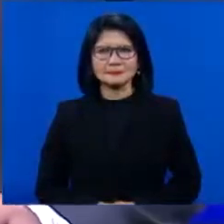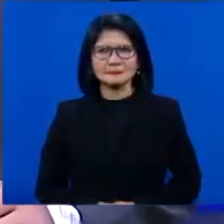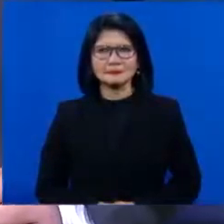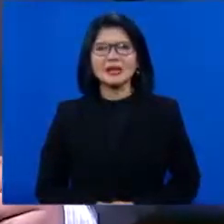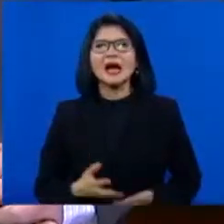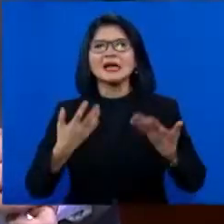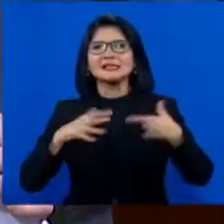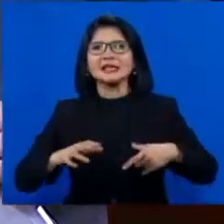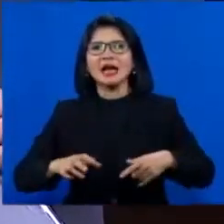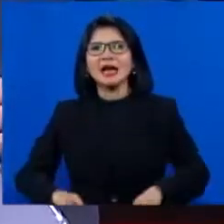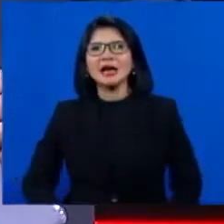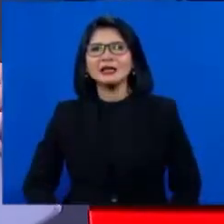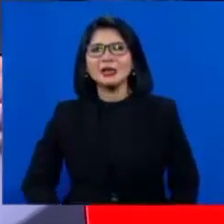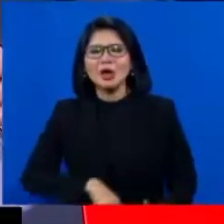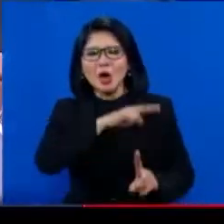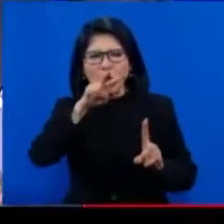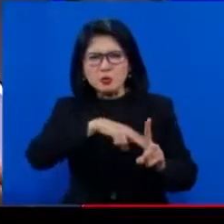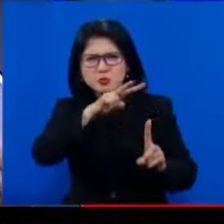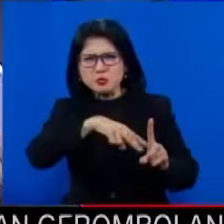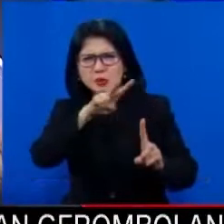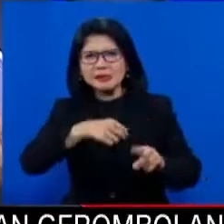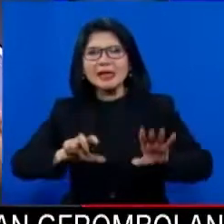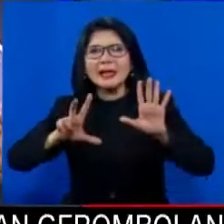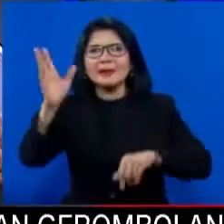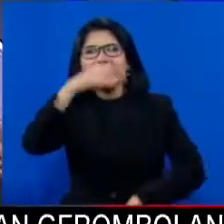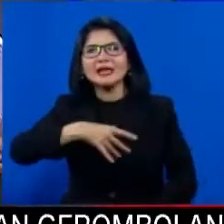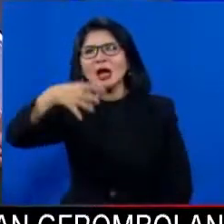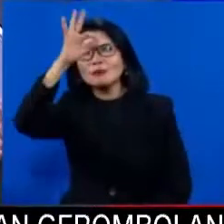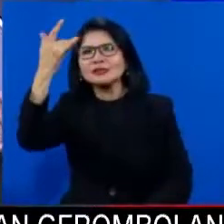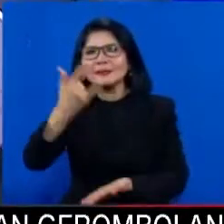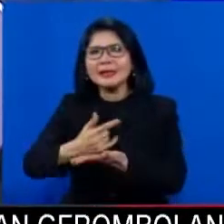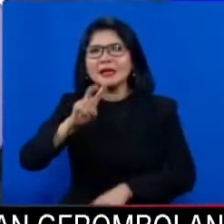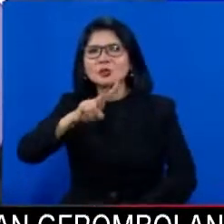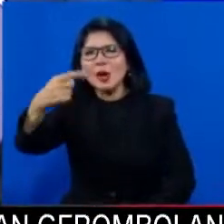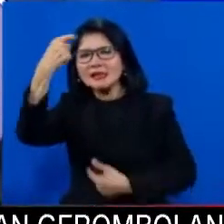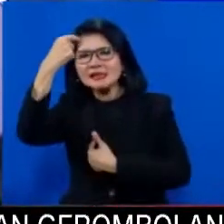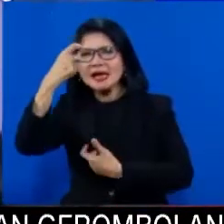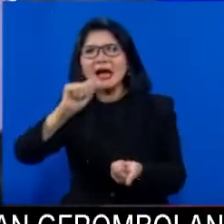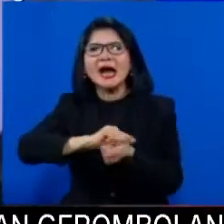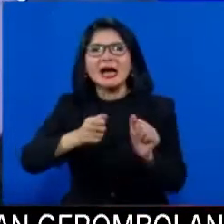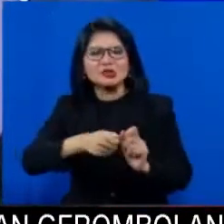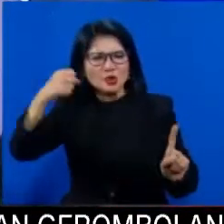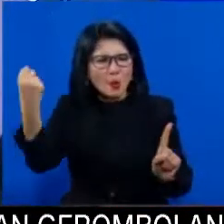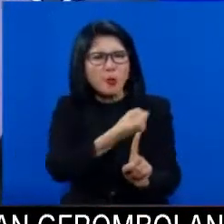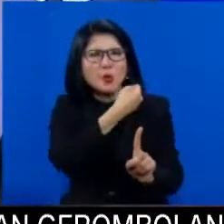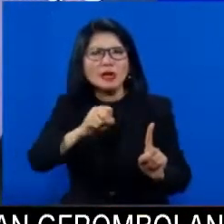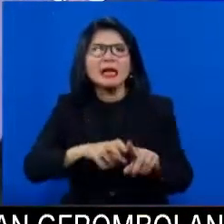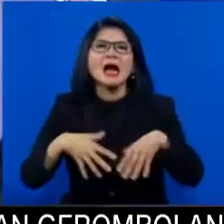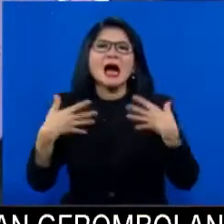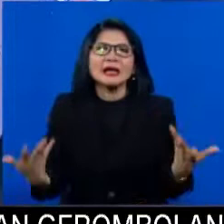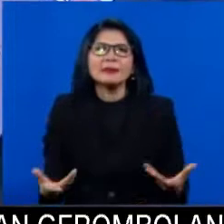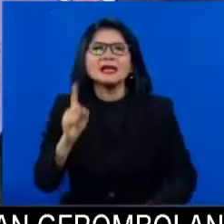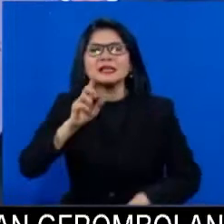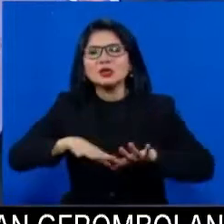Setelah melakukan pemeriksaan secara maraton selama 8 hari, polisi akhirnya menetapkan dua tersangka kasus penganiayaan hingga mengakibatkan seorang